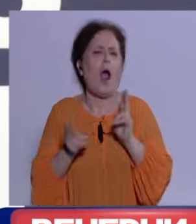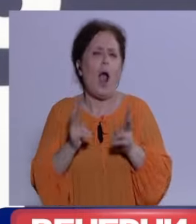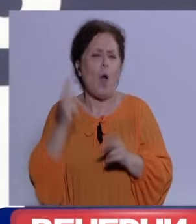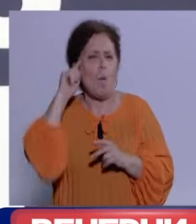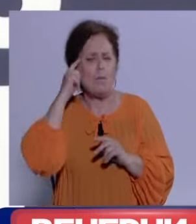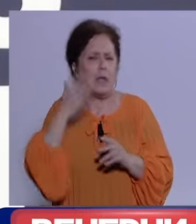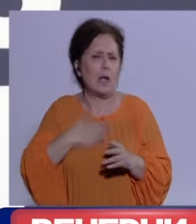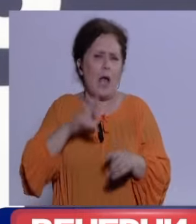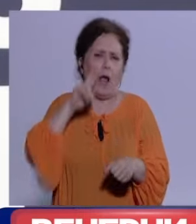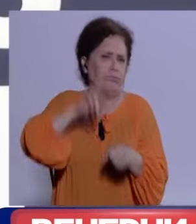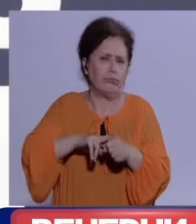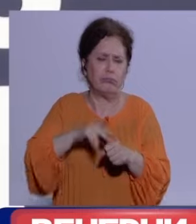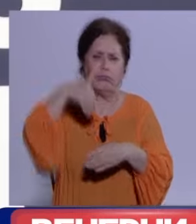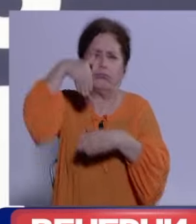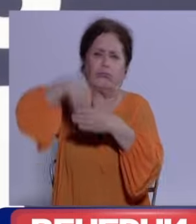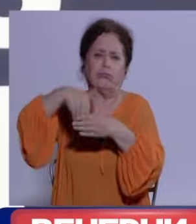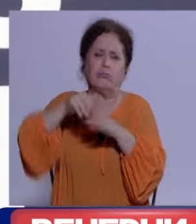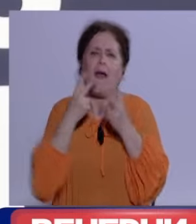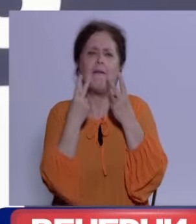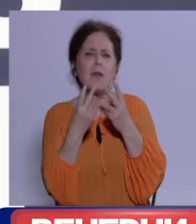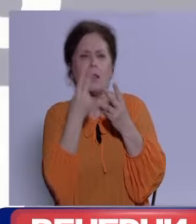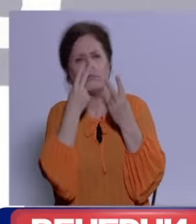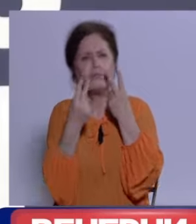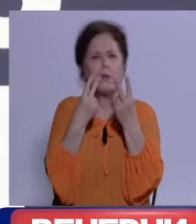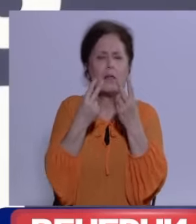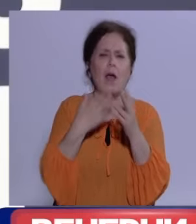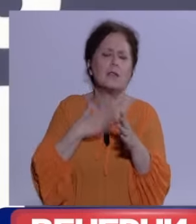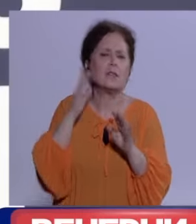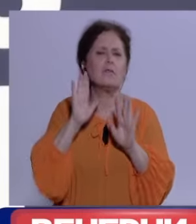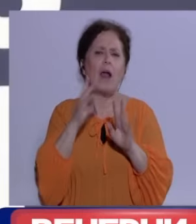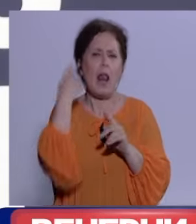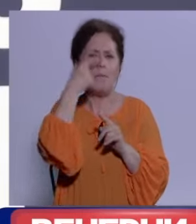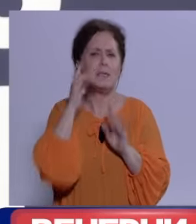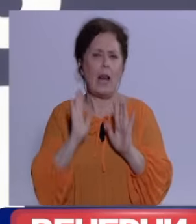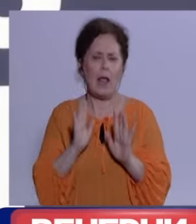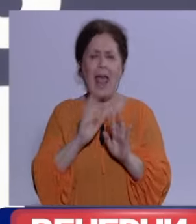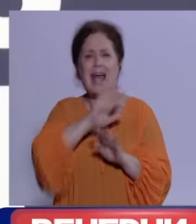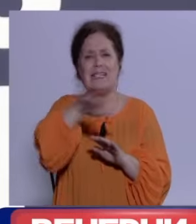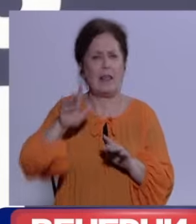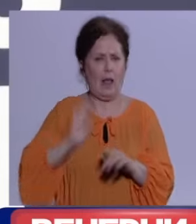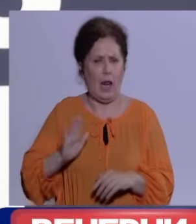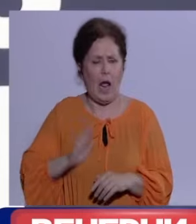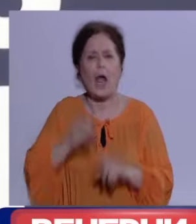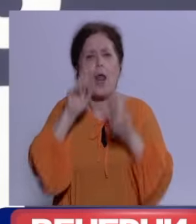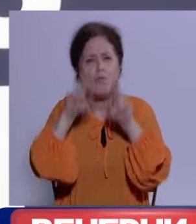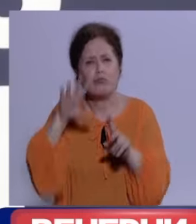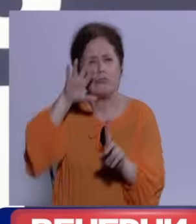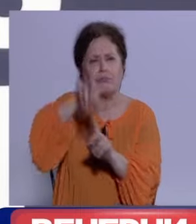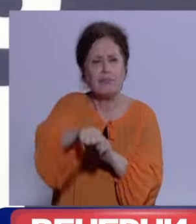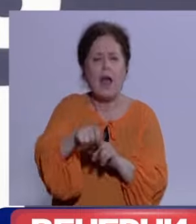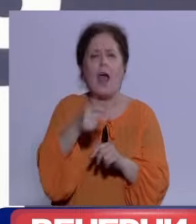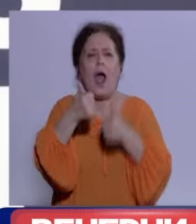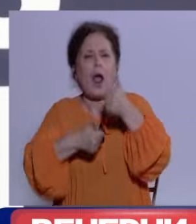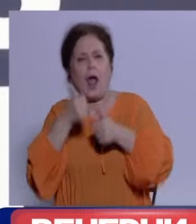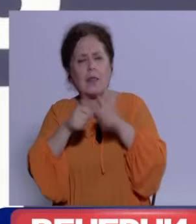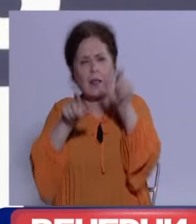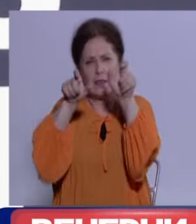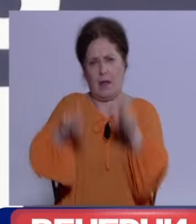своите вреднувања, своите приоритети. Верувам дека сите граѓани ќе можат да ги препознават помеѓу